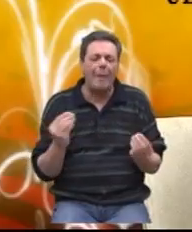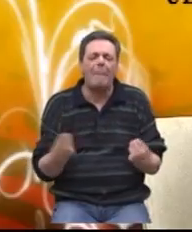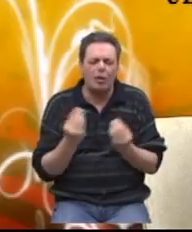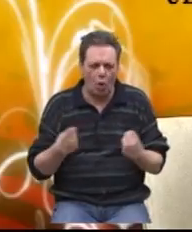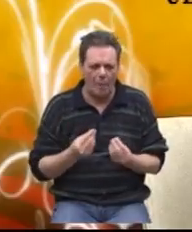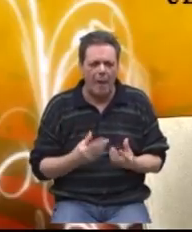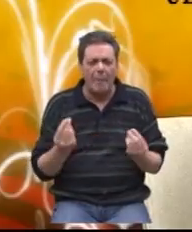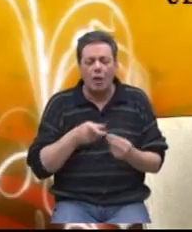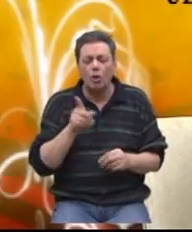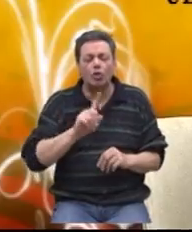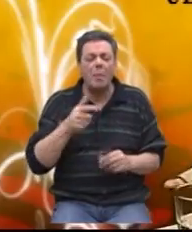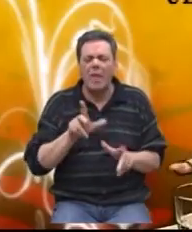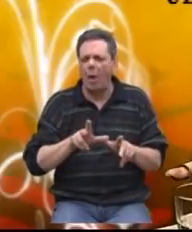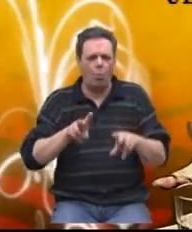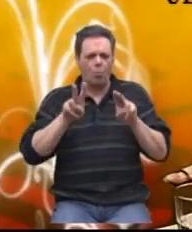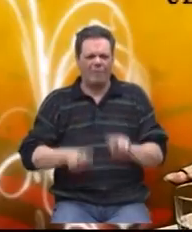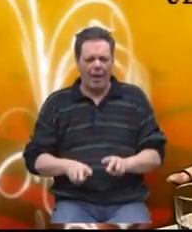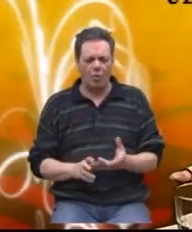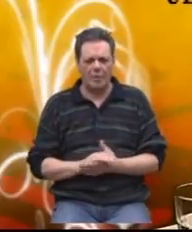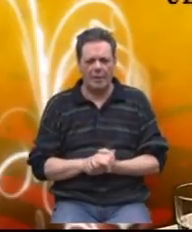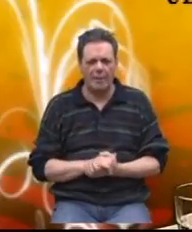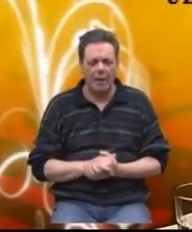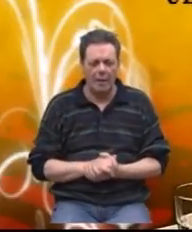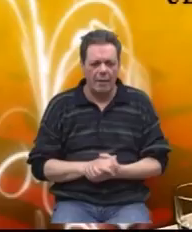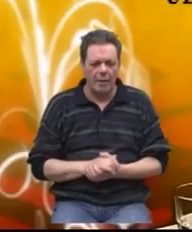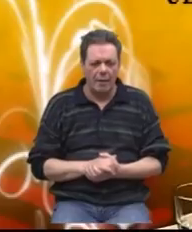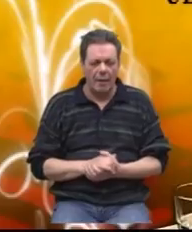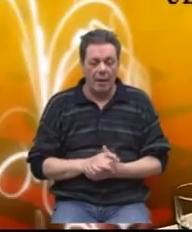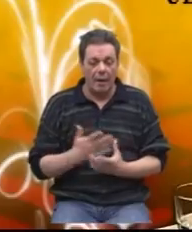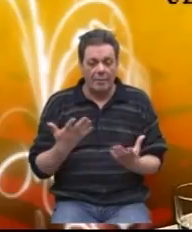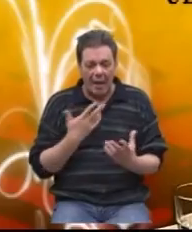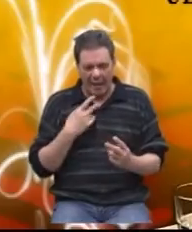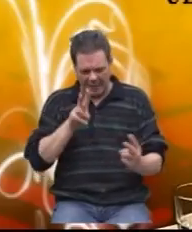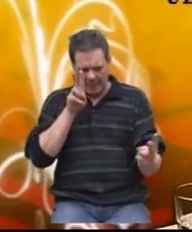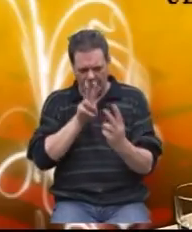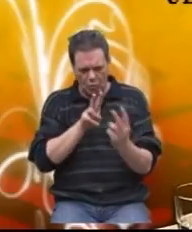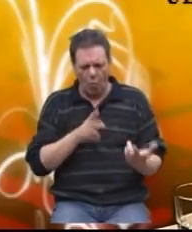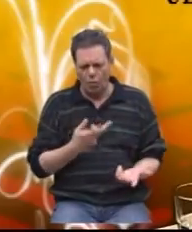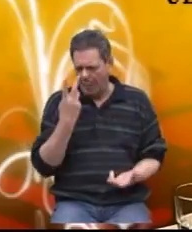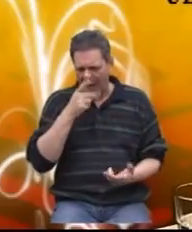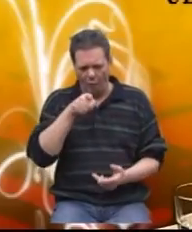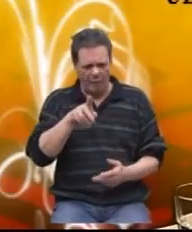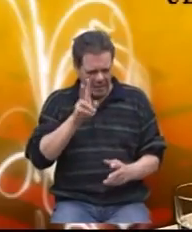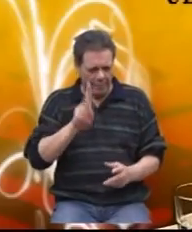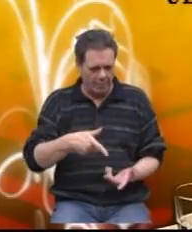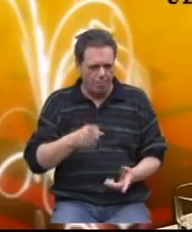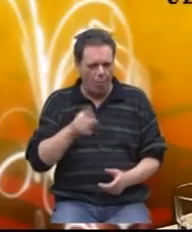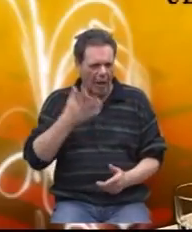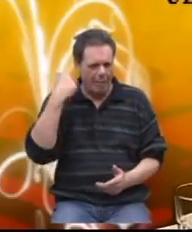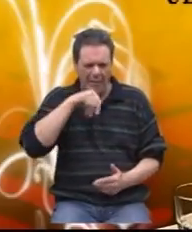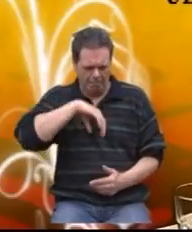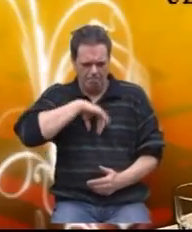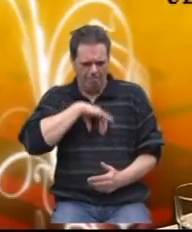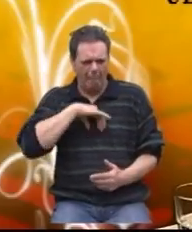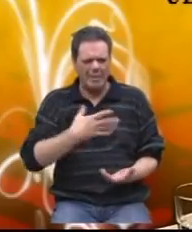očekujemo nešto što nije u realitetu, što nije realno. Da li kad se suočite, vi ste i psihologiju morali neku završiti, jel tako? Tako je,